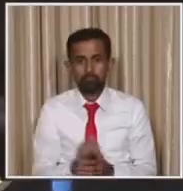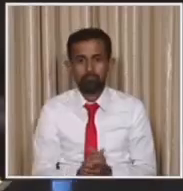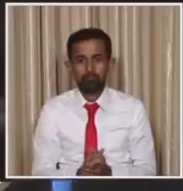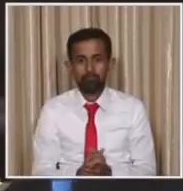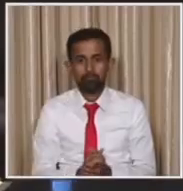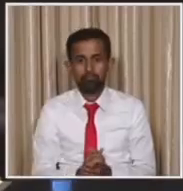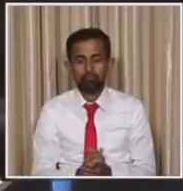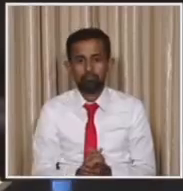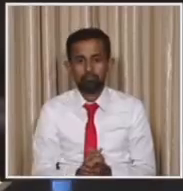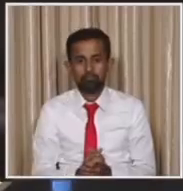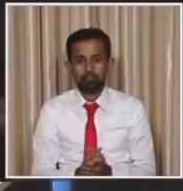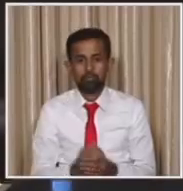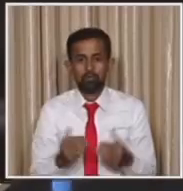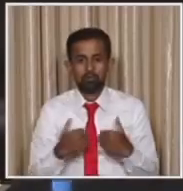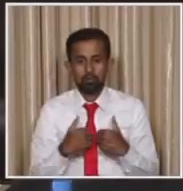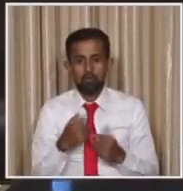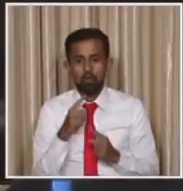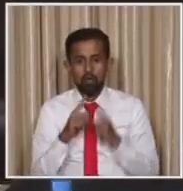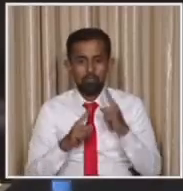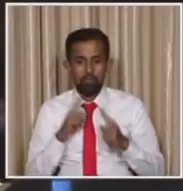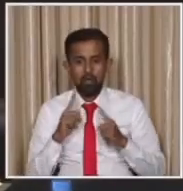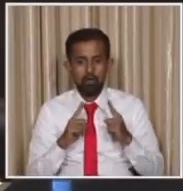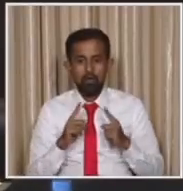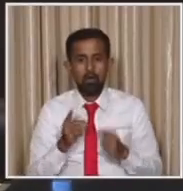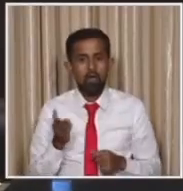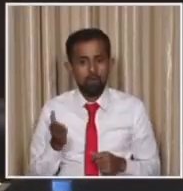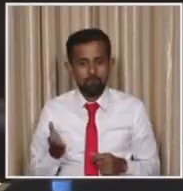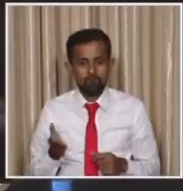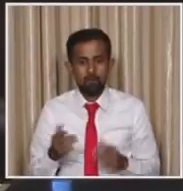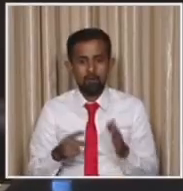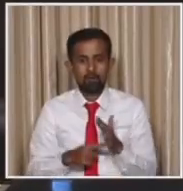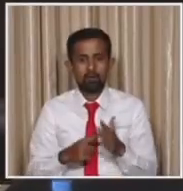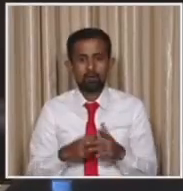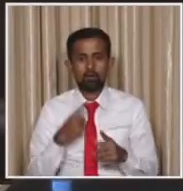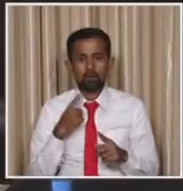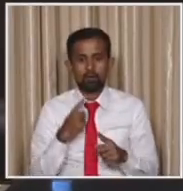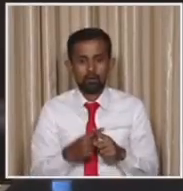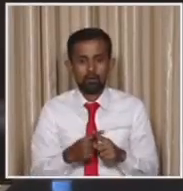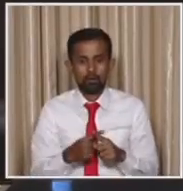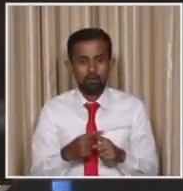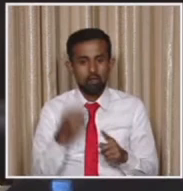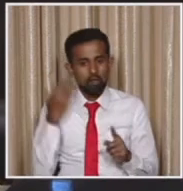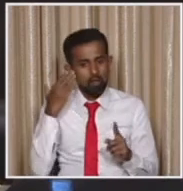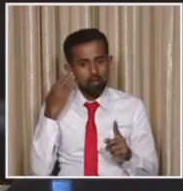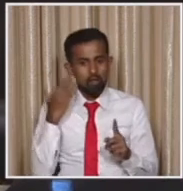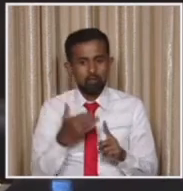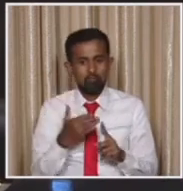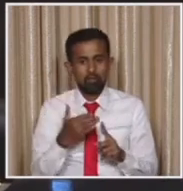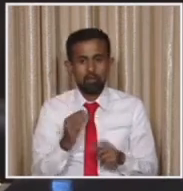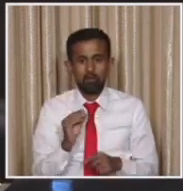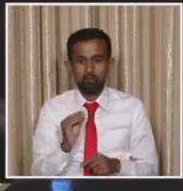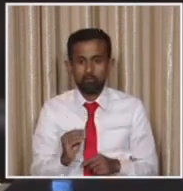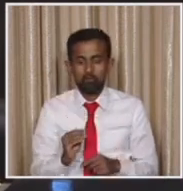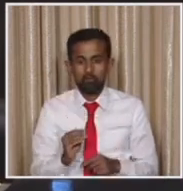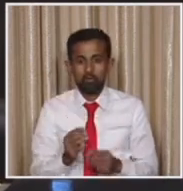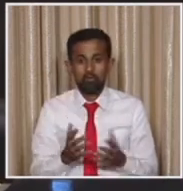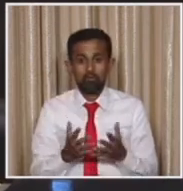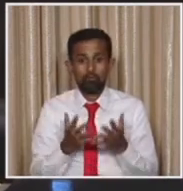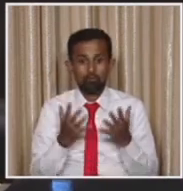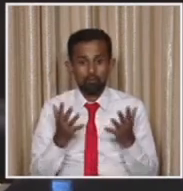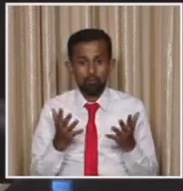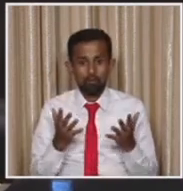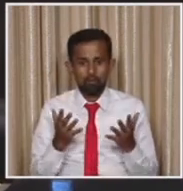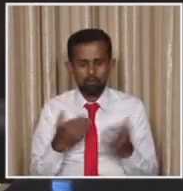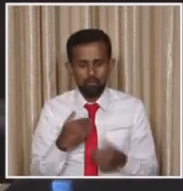අද අපි සාකච්ඡා කරන්නේ මේ බදු සම්බන්ධයෙන්. නමුත් ඊට වඩා